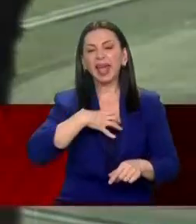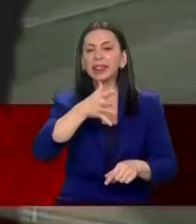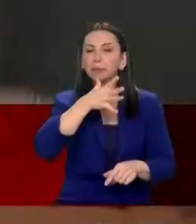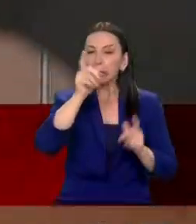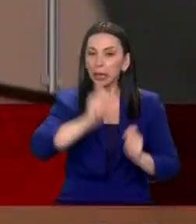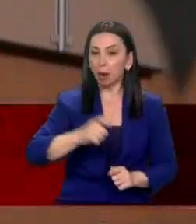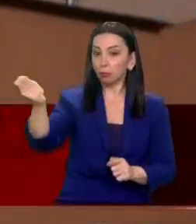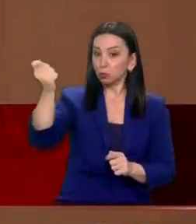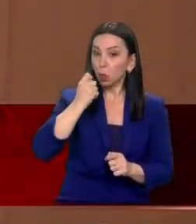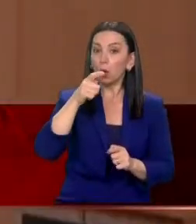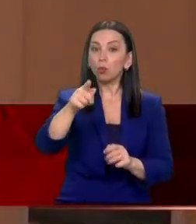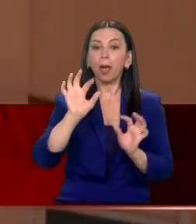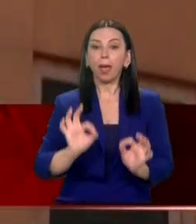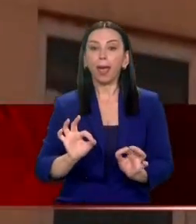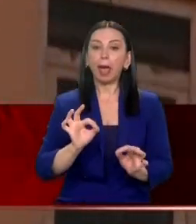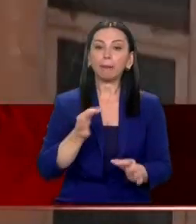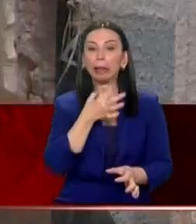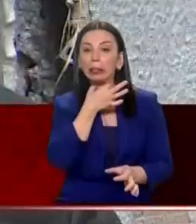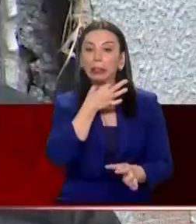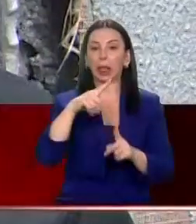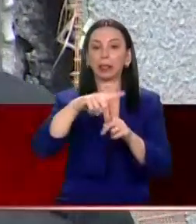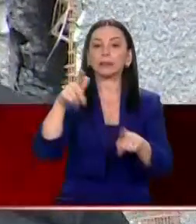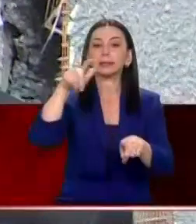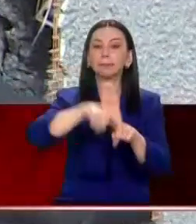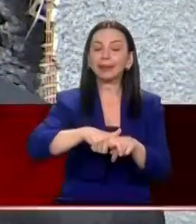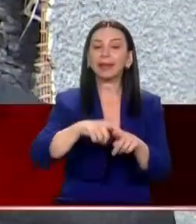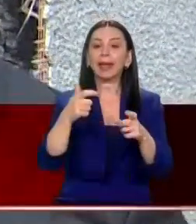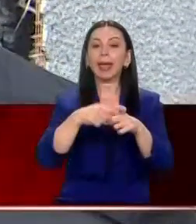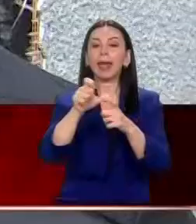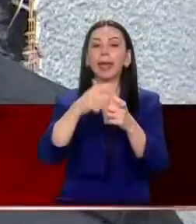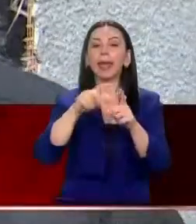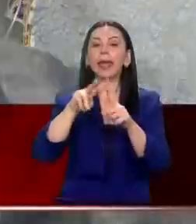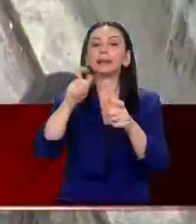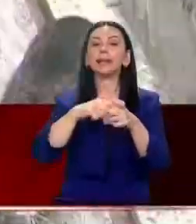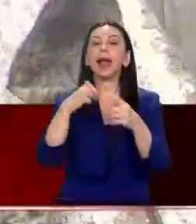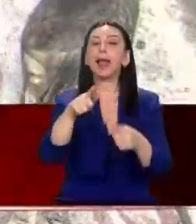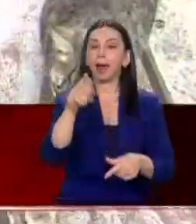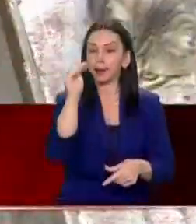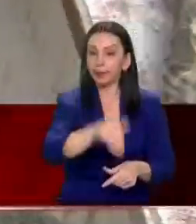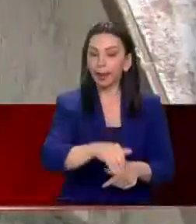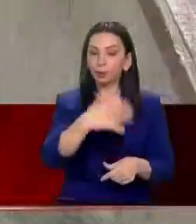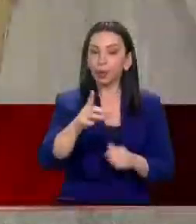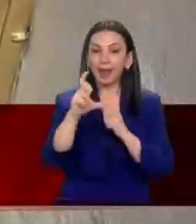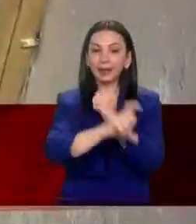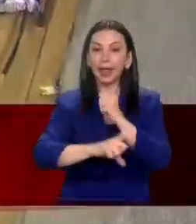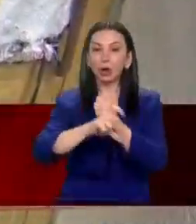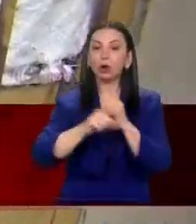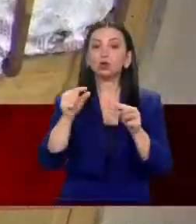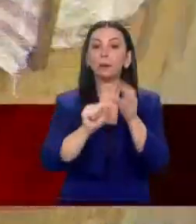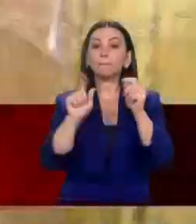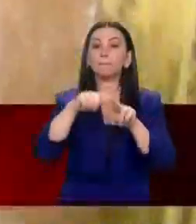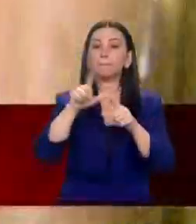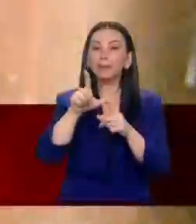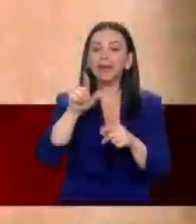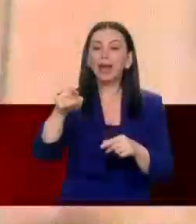Taksim Meydan'dan taksi çevirdi, tek başına Esenler'e gitti. Buraya geldi, kapıyı tıklatırken sesini falan duydum. O sırada terörist Bilal Hasan, örgüt üyesi